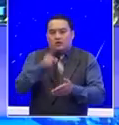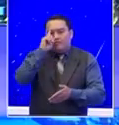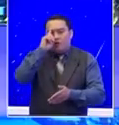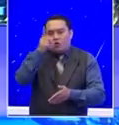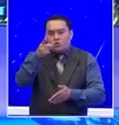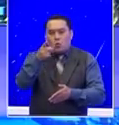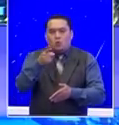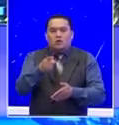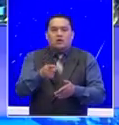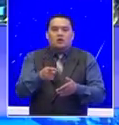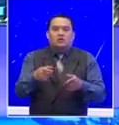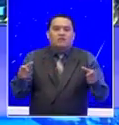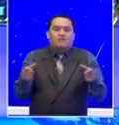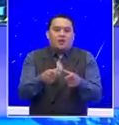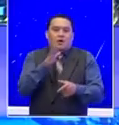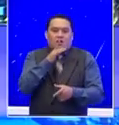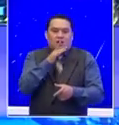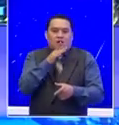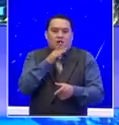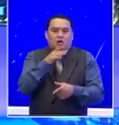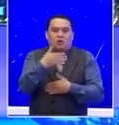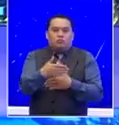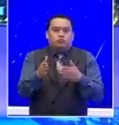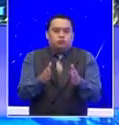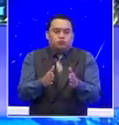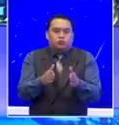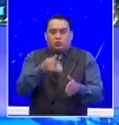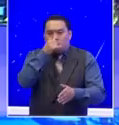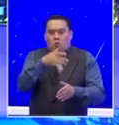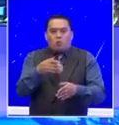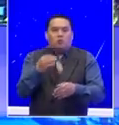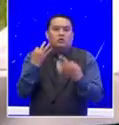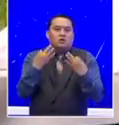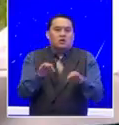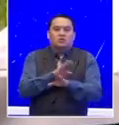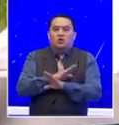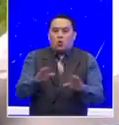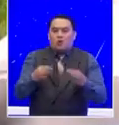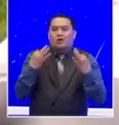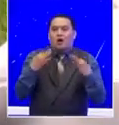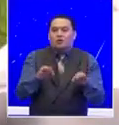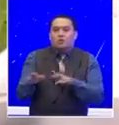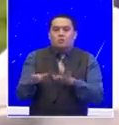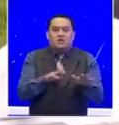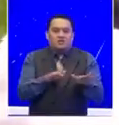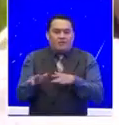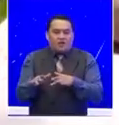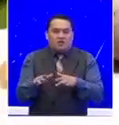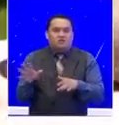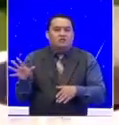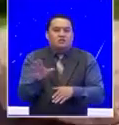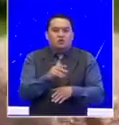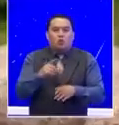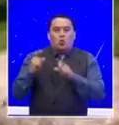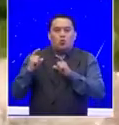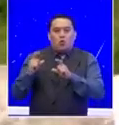как раз пришлись на время карантина. Через блокпосты с ульями их не пропускают. И если кое-где и разрешили передвигаться, то исключительно